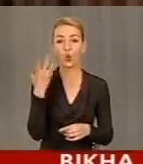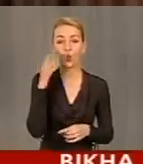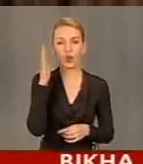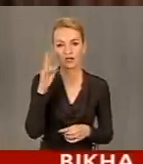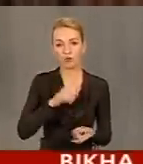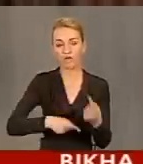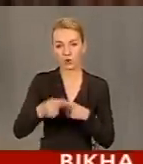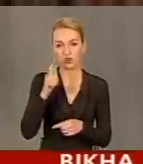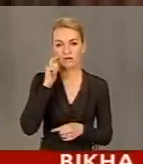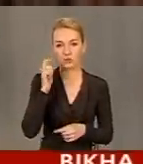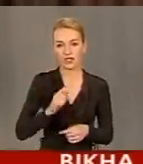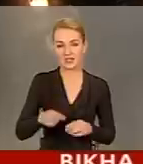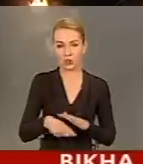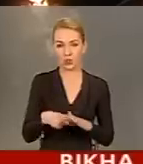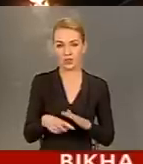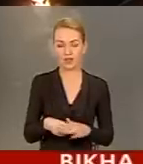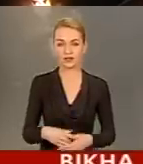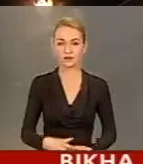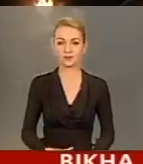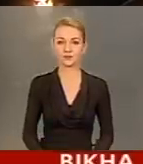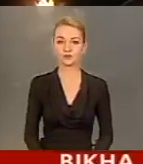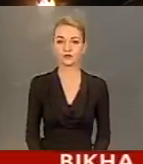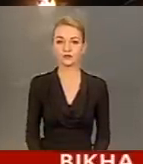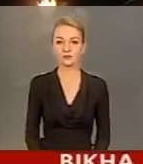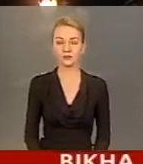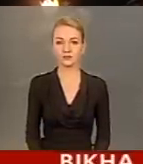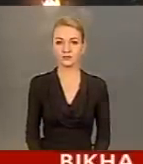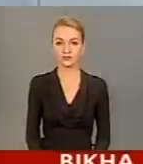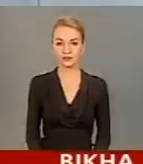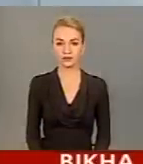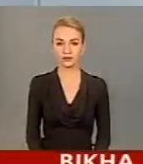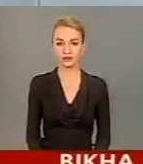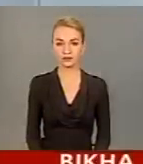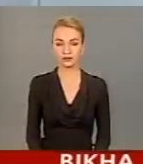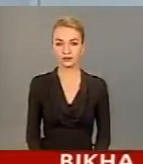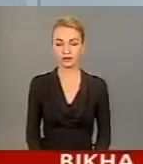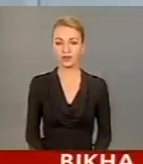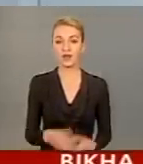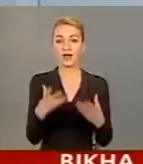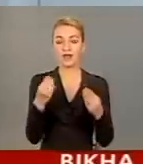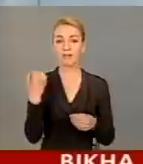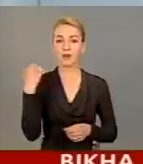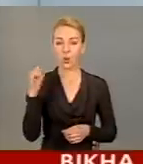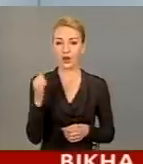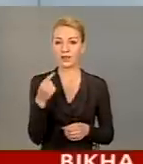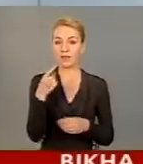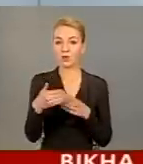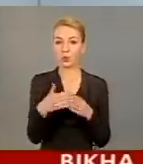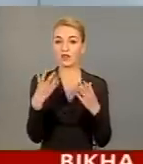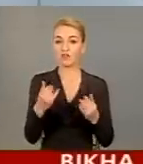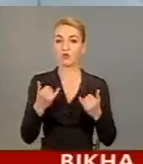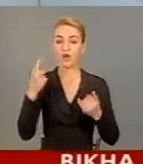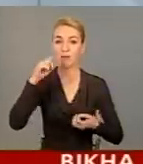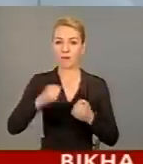в український Донецьк. Ірина Драбок, Андрій Шурин, програма «Вікна», СТБ. День перемоги напередодні день